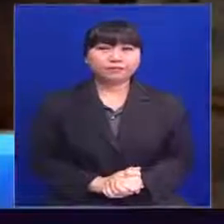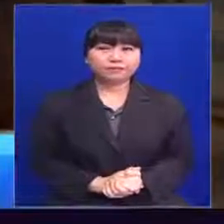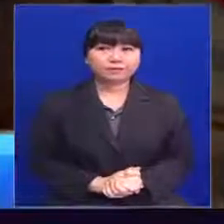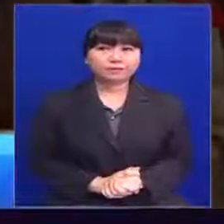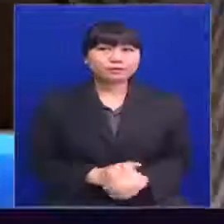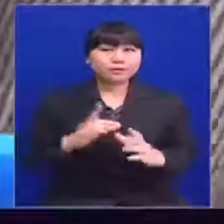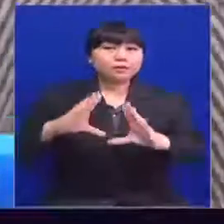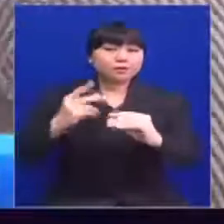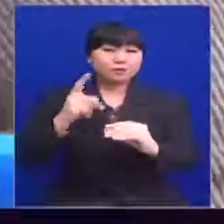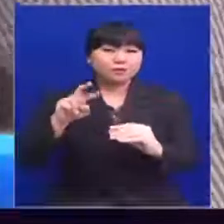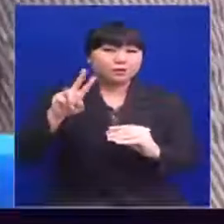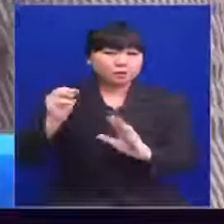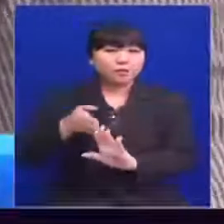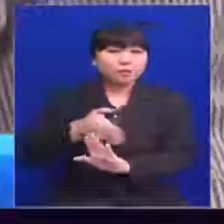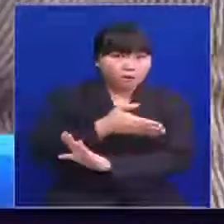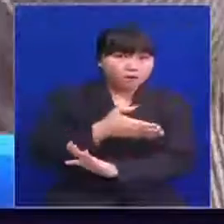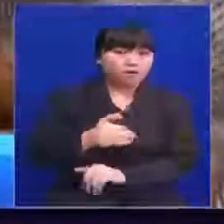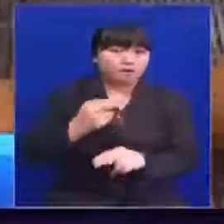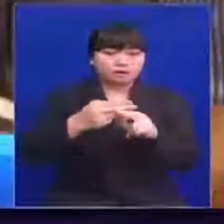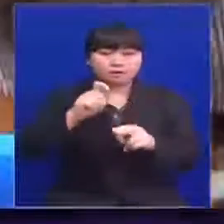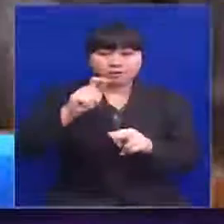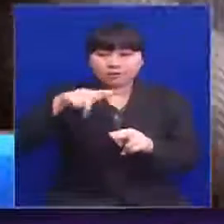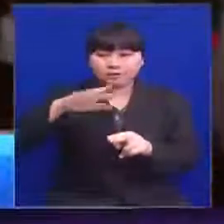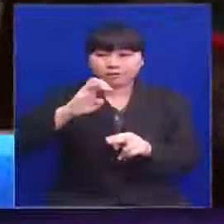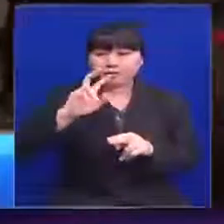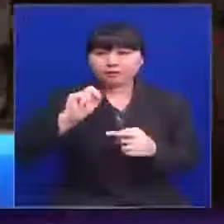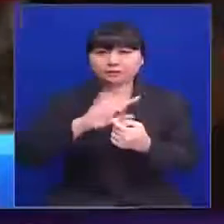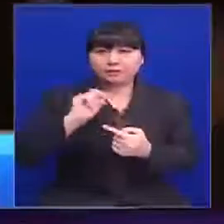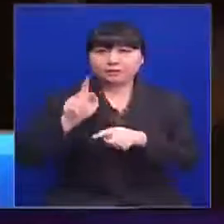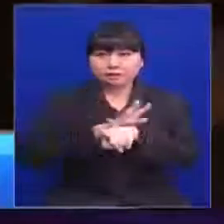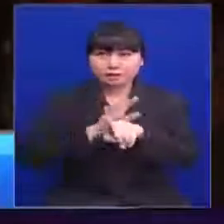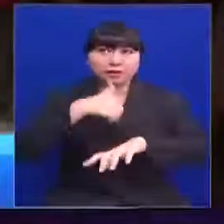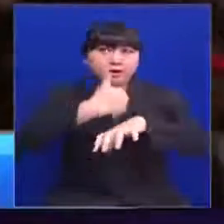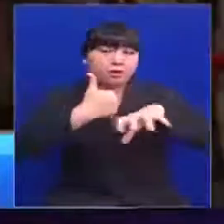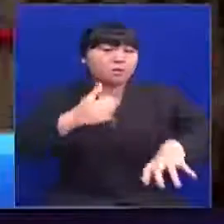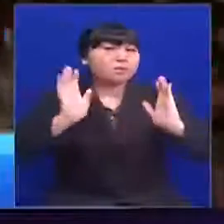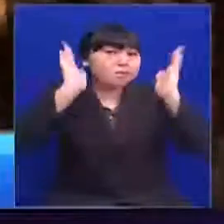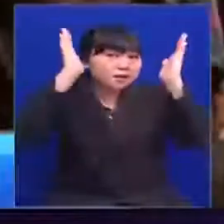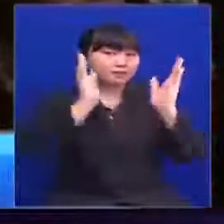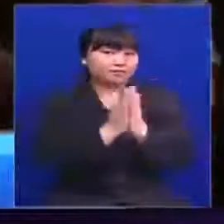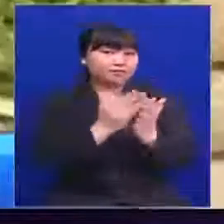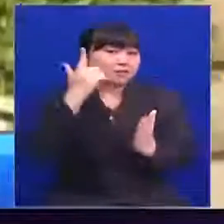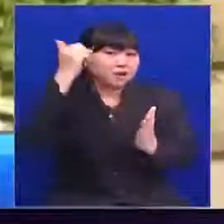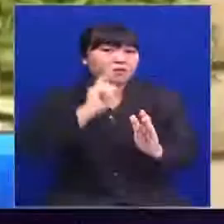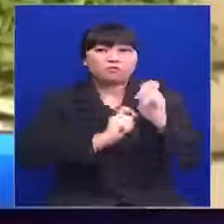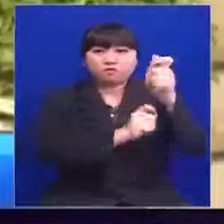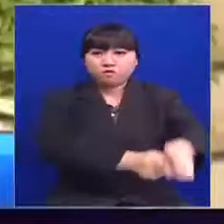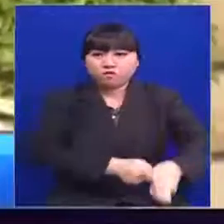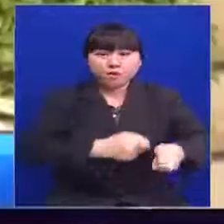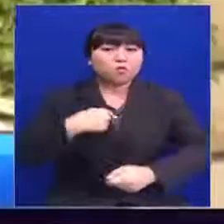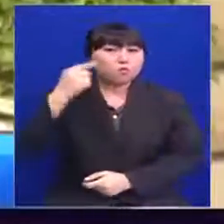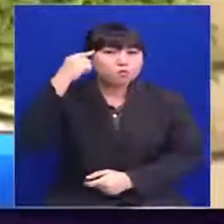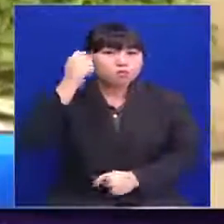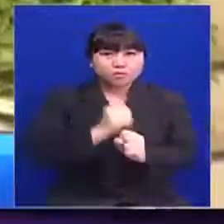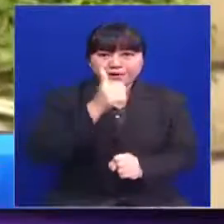ก่อนการประชุมคณะรัฐมนตรีนะคะนายอภินันท์ จันทรังสีอธิบดีกรมประชาสัมพันธ์ได้นำหนังสือ Smart Farmer รู้ไว้ทำได้จริงคัมภีร์ฝ่าวิ